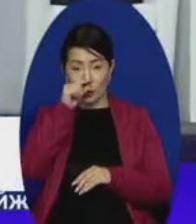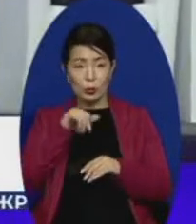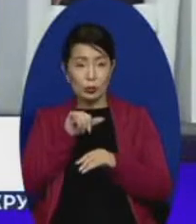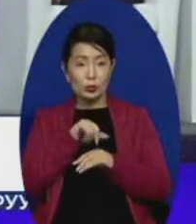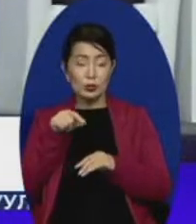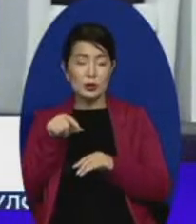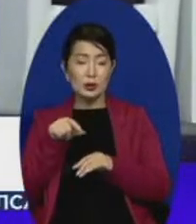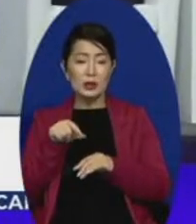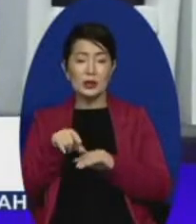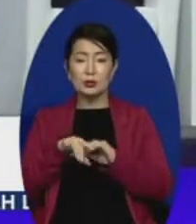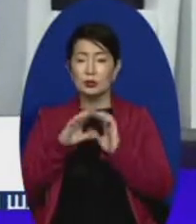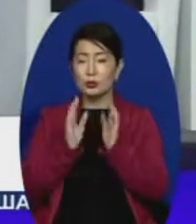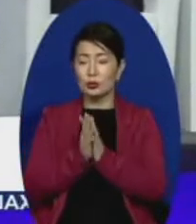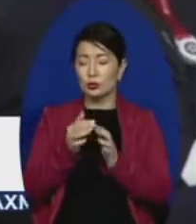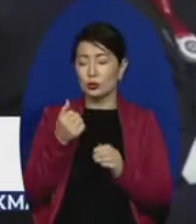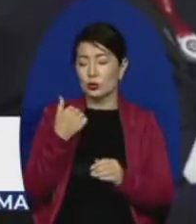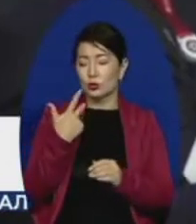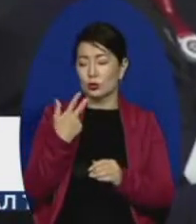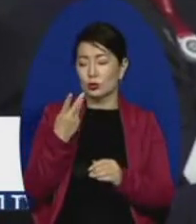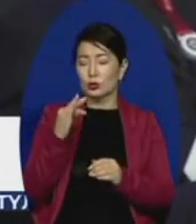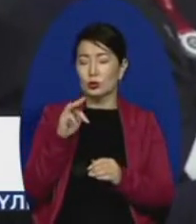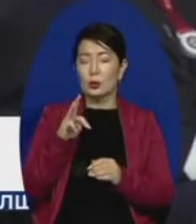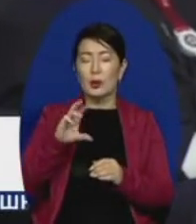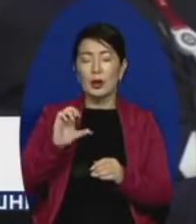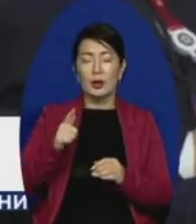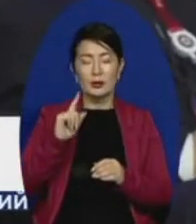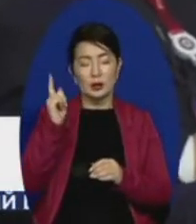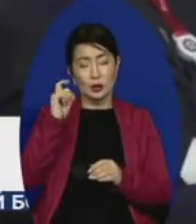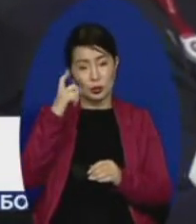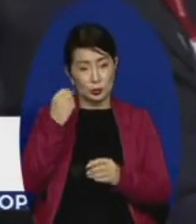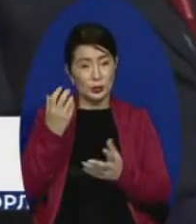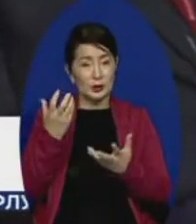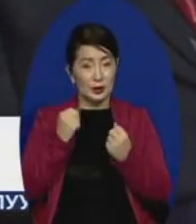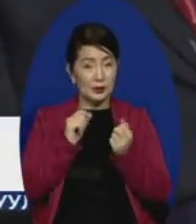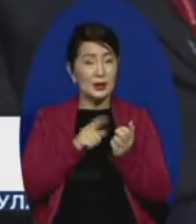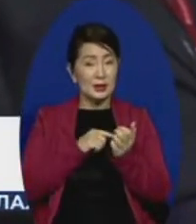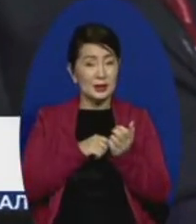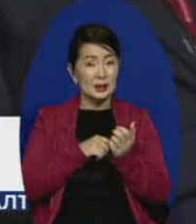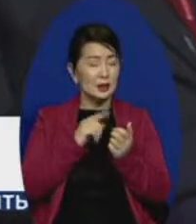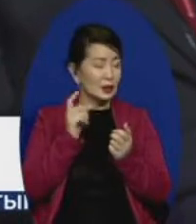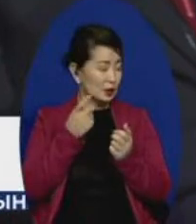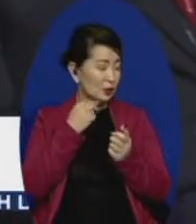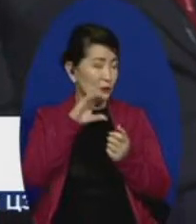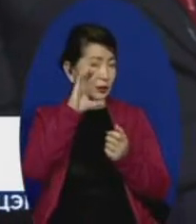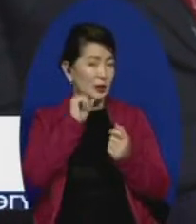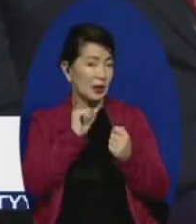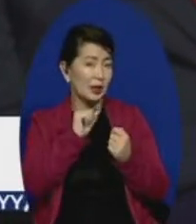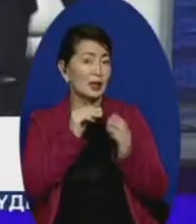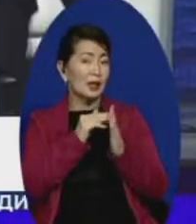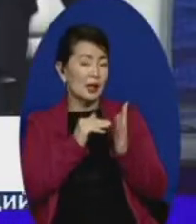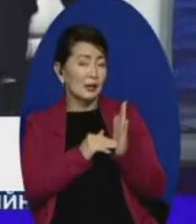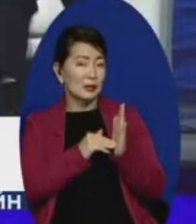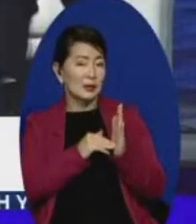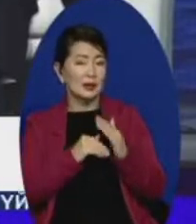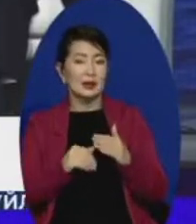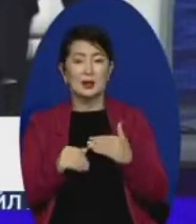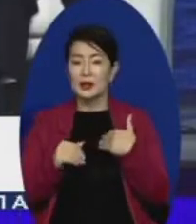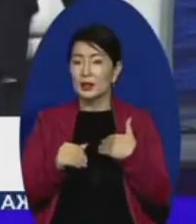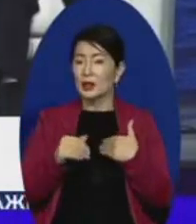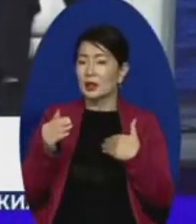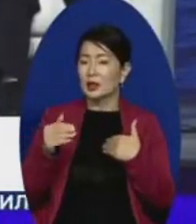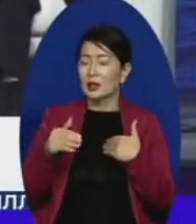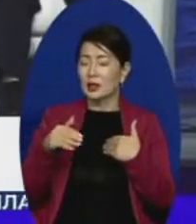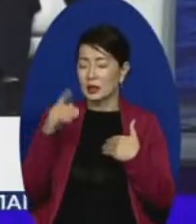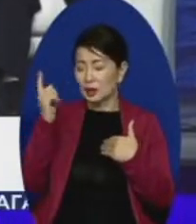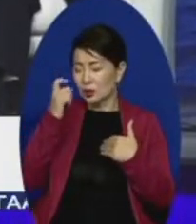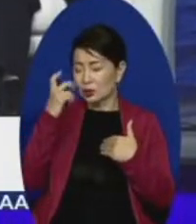холбооны улсаас нийт 340 мегаваттын эрчим хүч импортлох шаардлага үүснэ гэж эрчим хүчний салбарын сайд нь тайлбарлаж байна. Цаашид